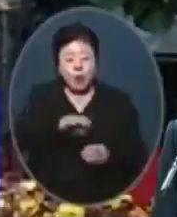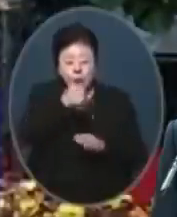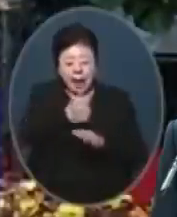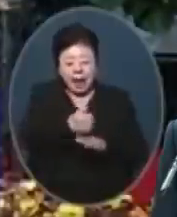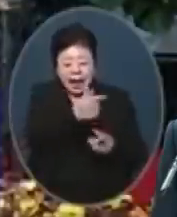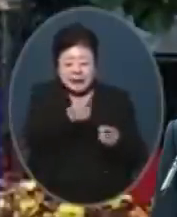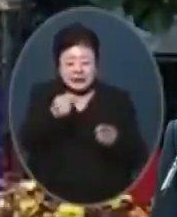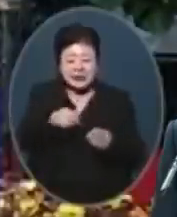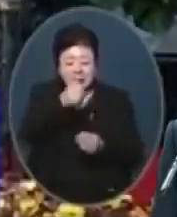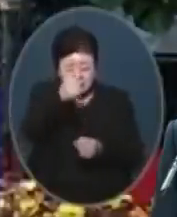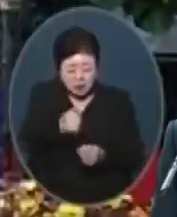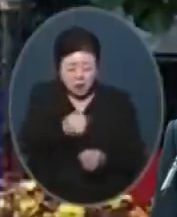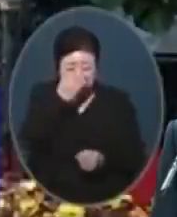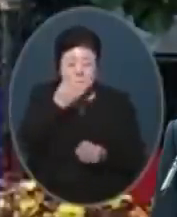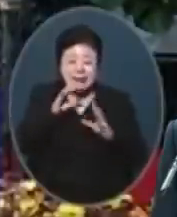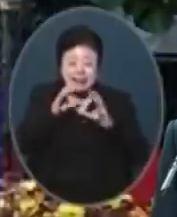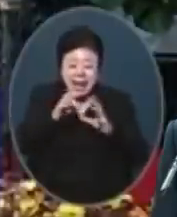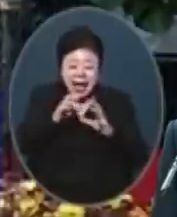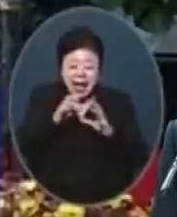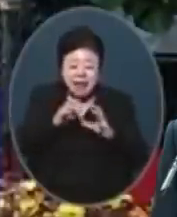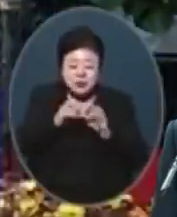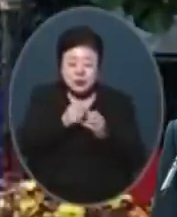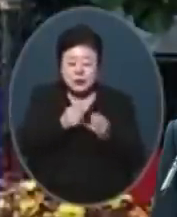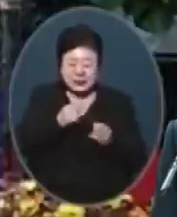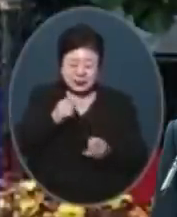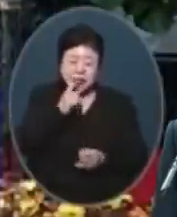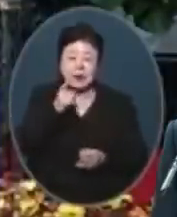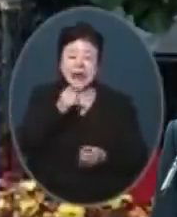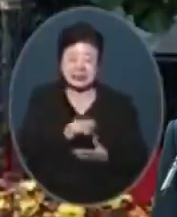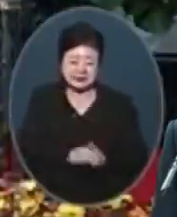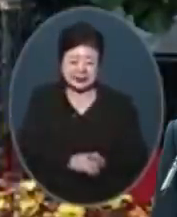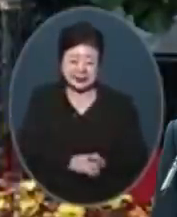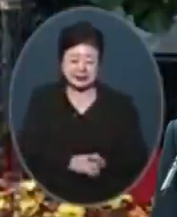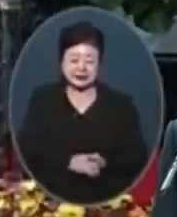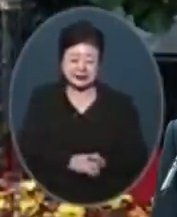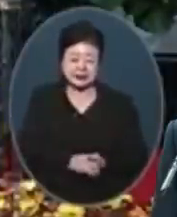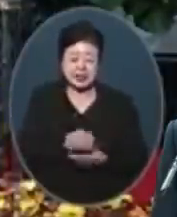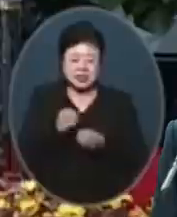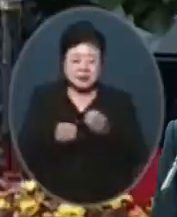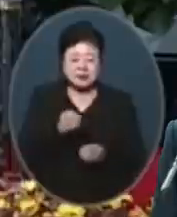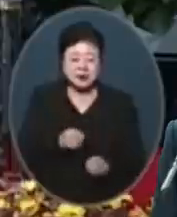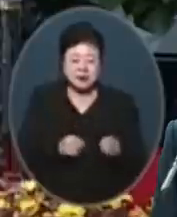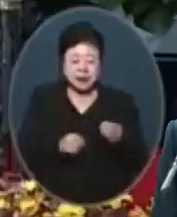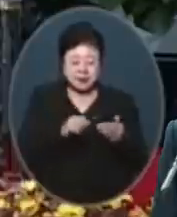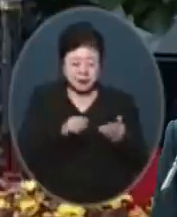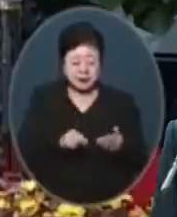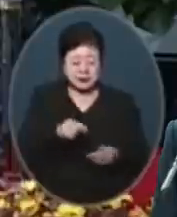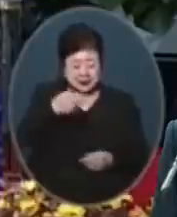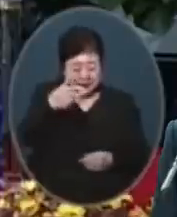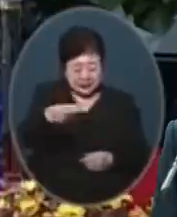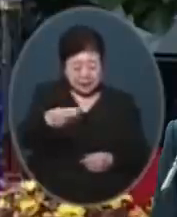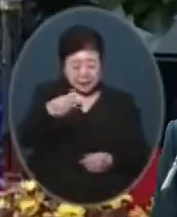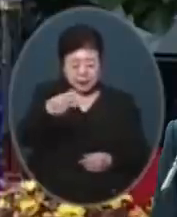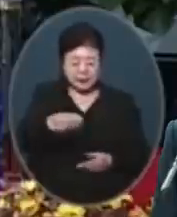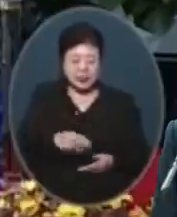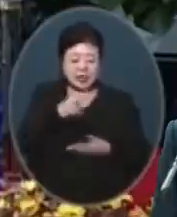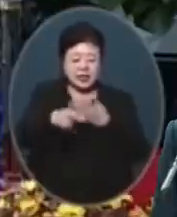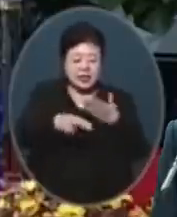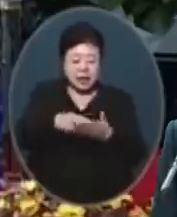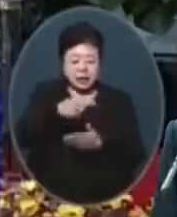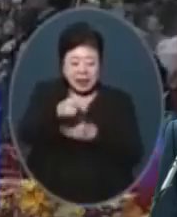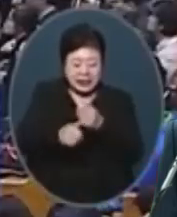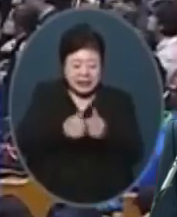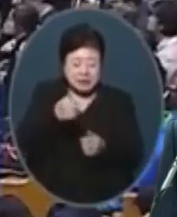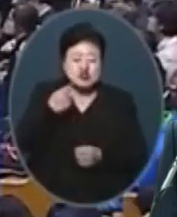제사장들이라 거룩한 나라요 그의 소유된 백성이라고 말하십니다. 시편 100편 3편에 야훼가 우리 하나님이신 줄